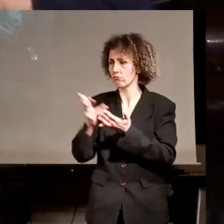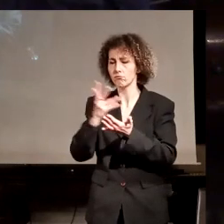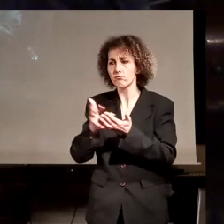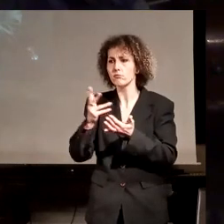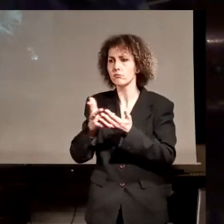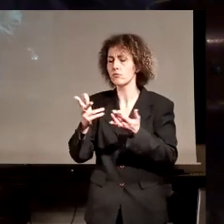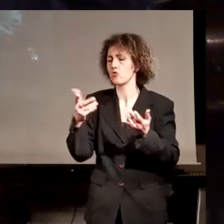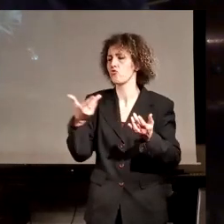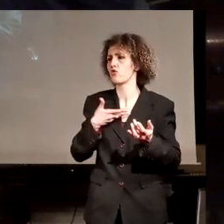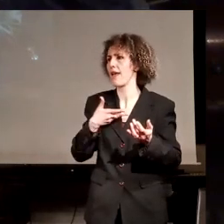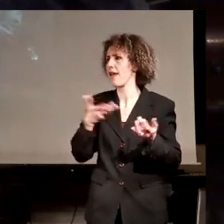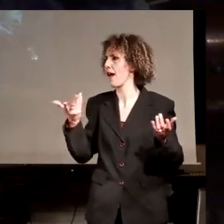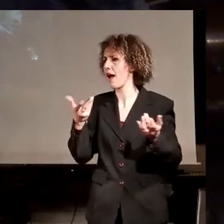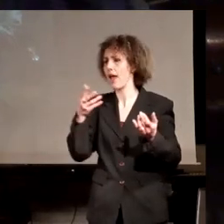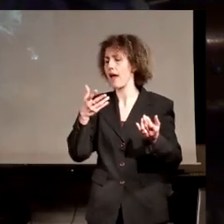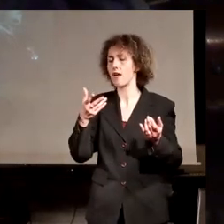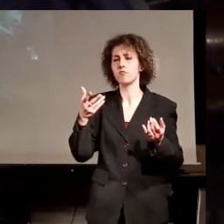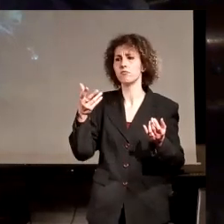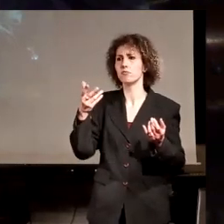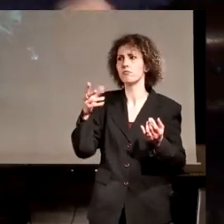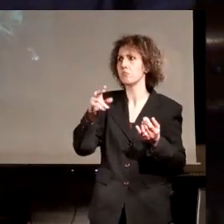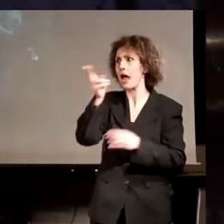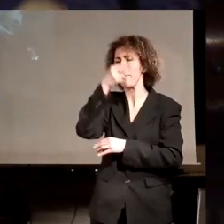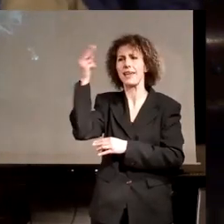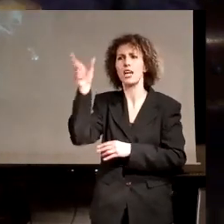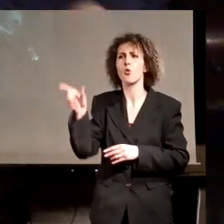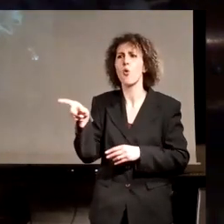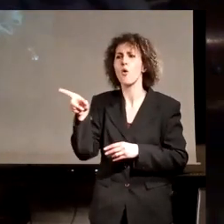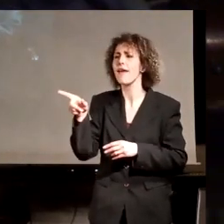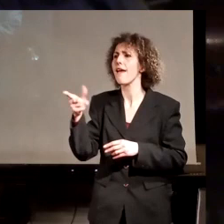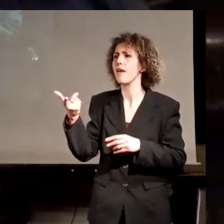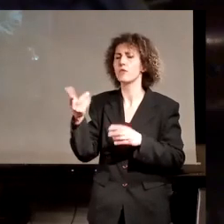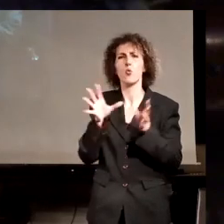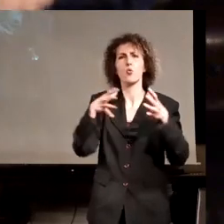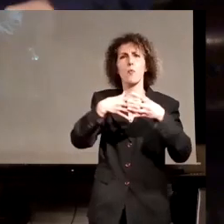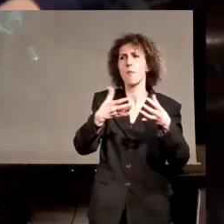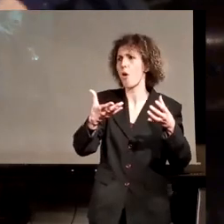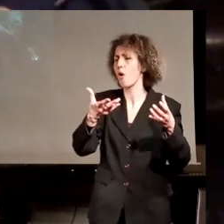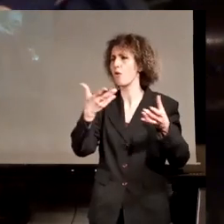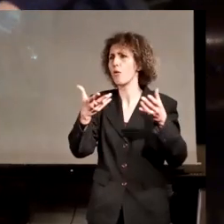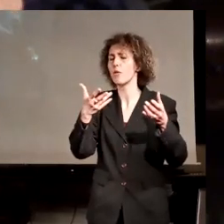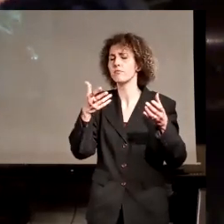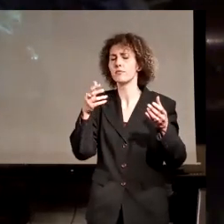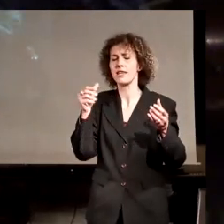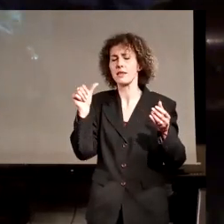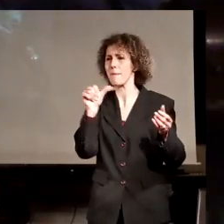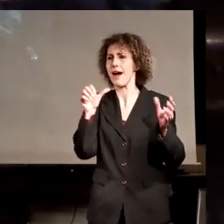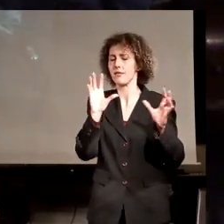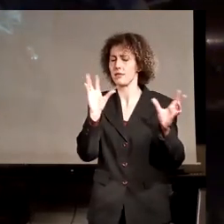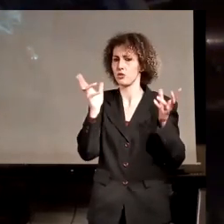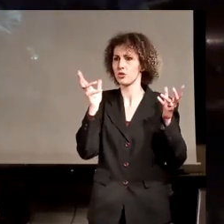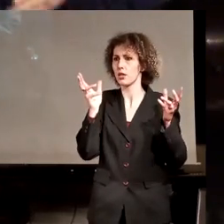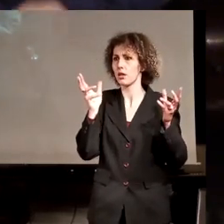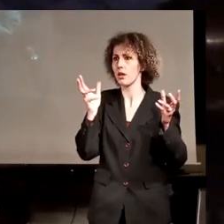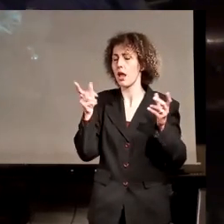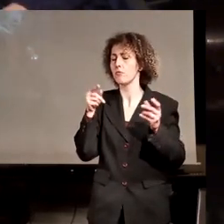albergatore ligure aveva rifiutato il soggiorno a un gruppo di ripeto tra virgolette spalti c questa è una parola che oggi non si può più